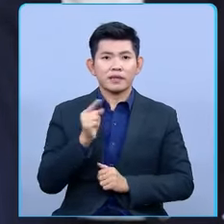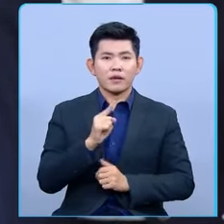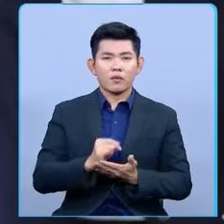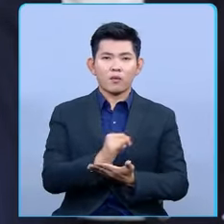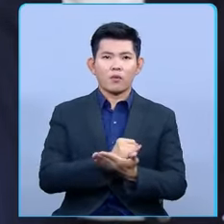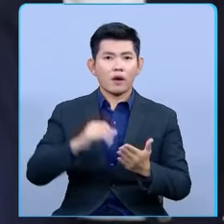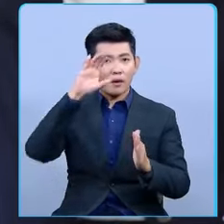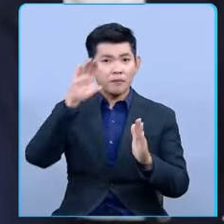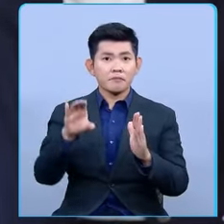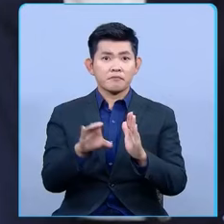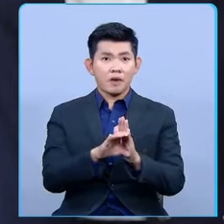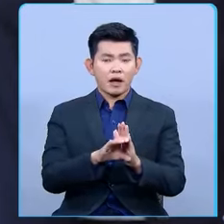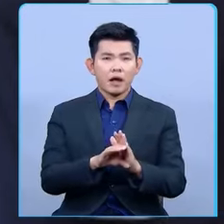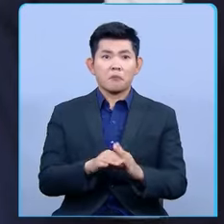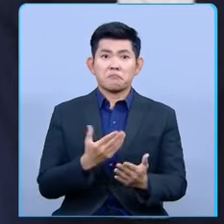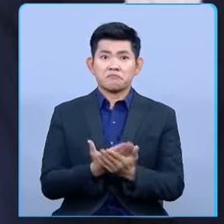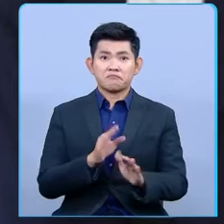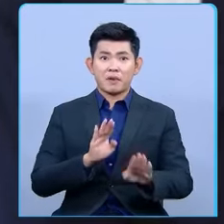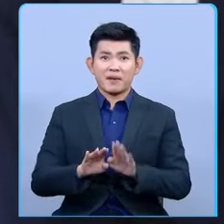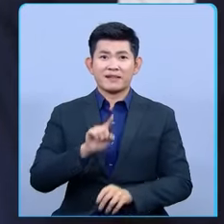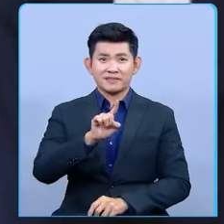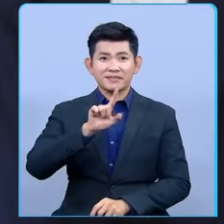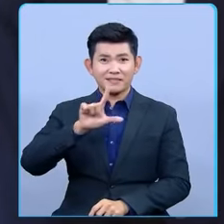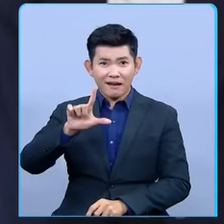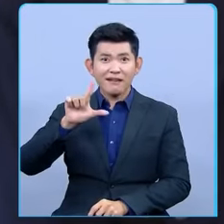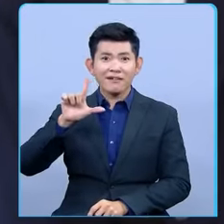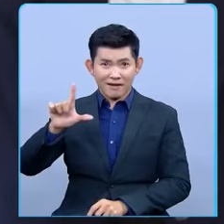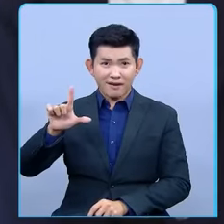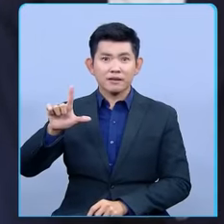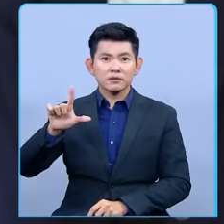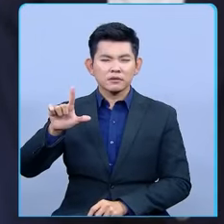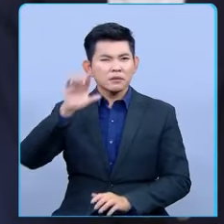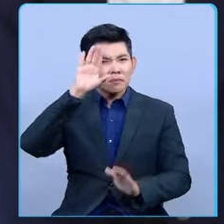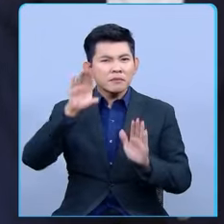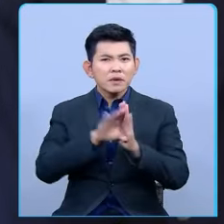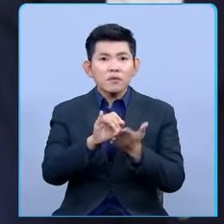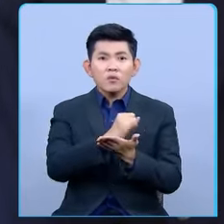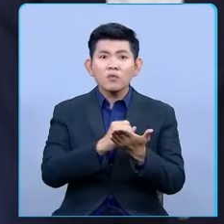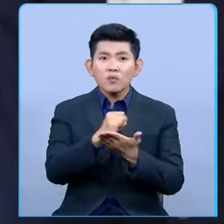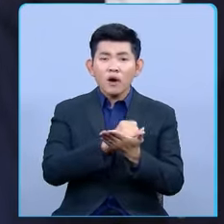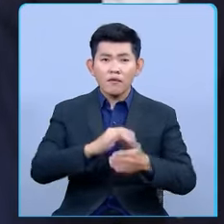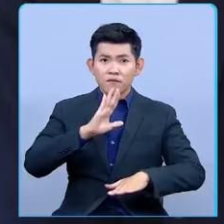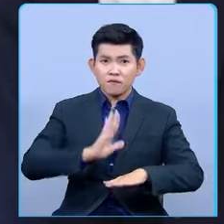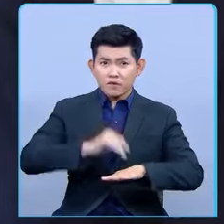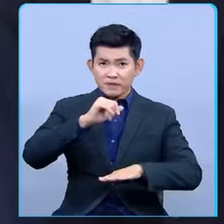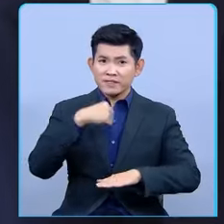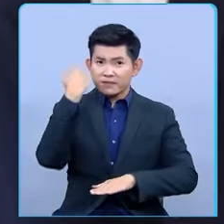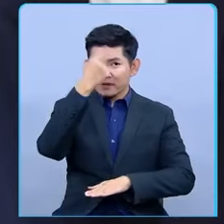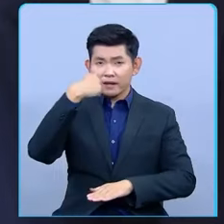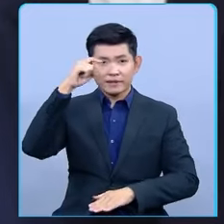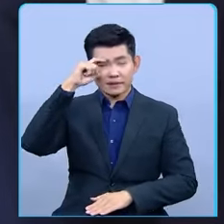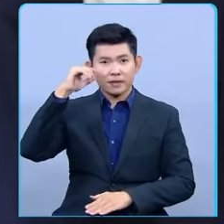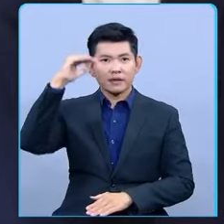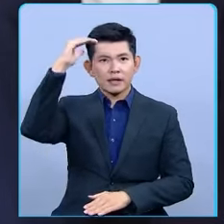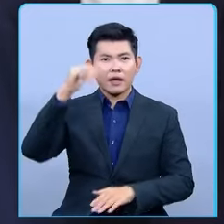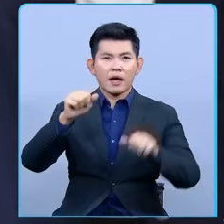มครับที่มีมูลค่าสูงถึงกว่า1ล้านล้านบาทครับ หาภาพวาดเนี่ยเหรอ ภาพวาดฝีมือของนายกเศรษฐาเลย เป็นแบบ